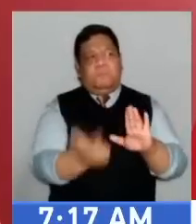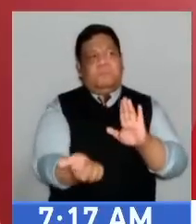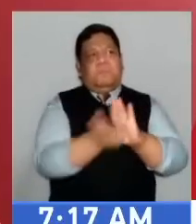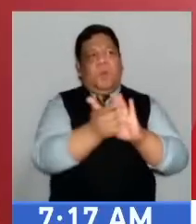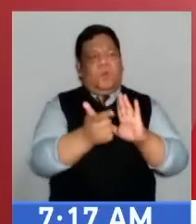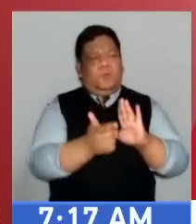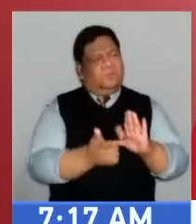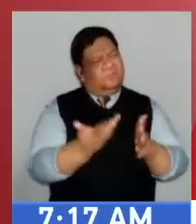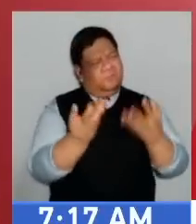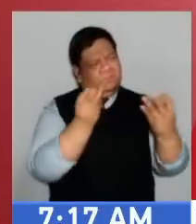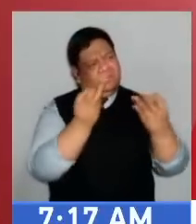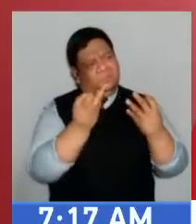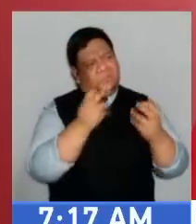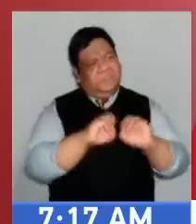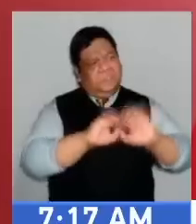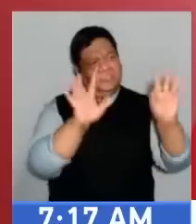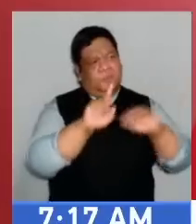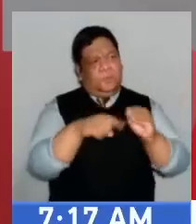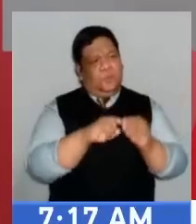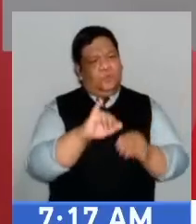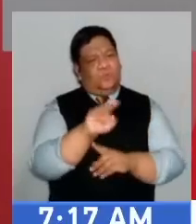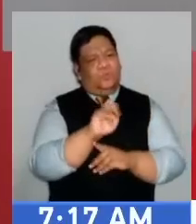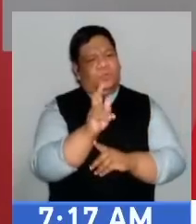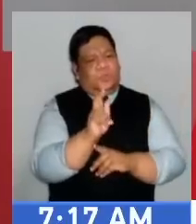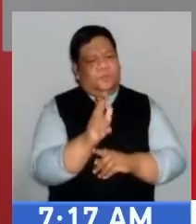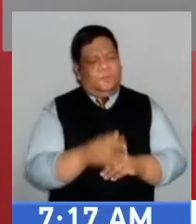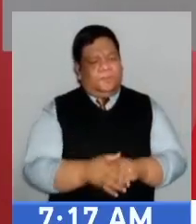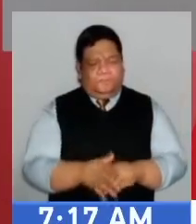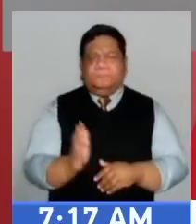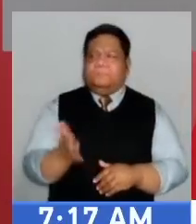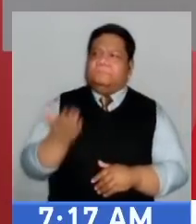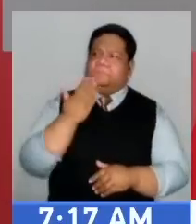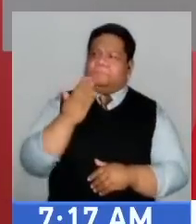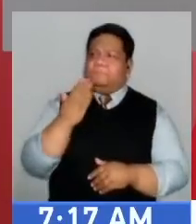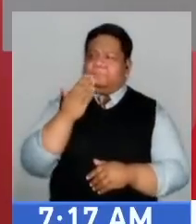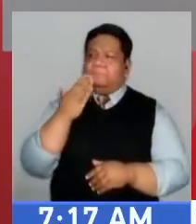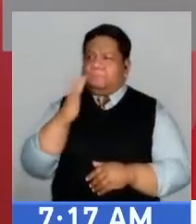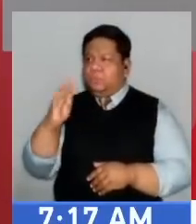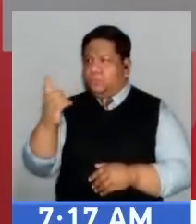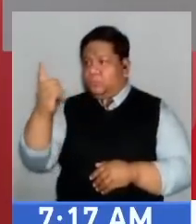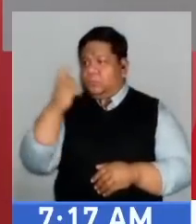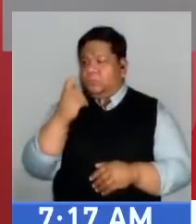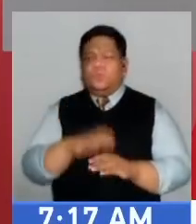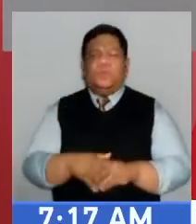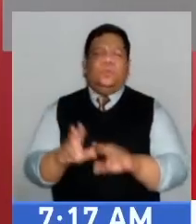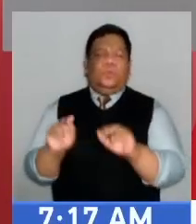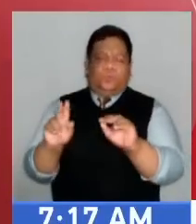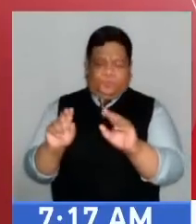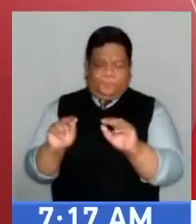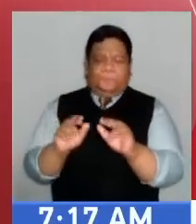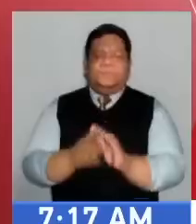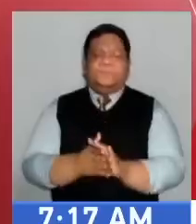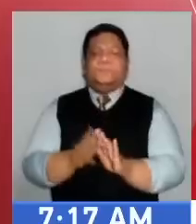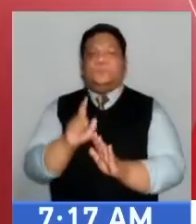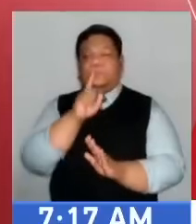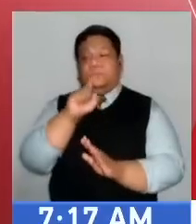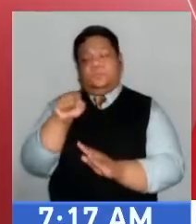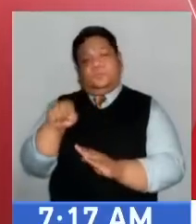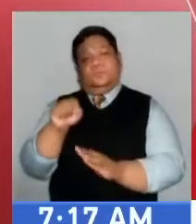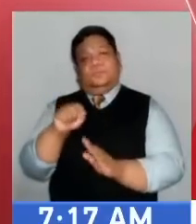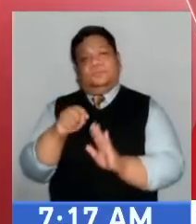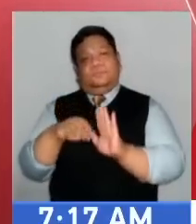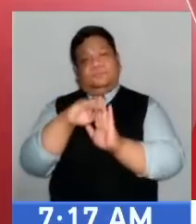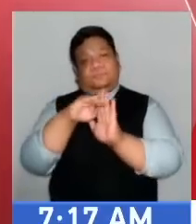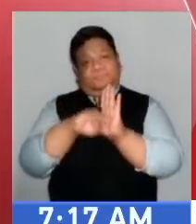30? Thank you, Ivan, sa tanong mo. No? Hindi naman po ang sinasabi po doon sa circular na inilabas po